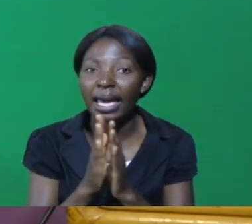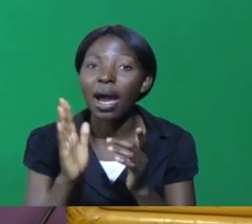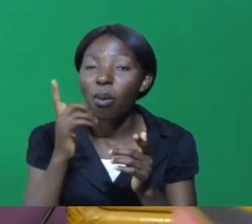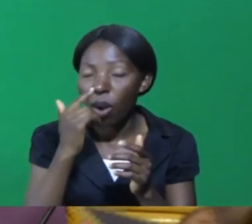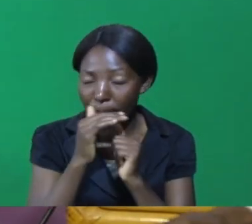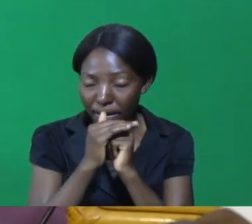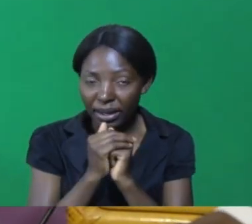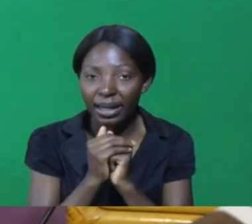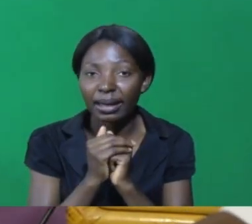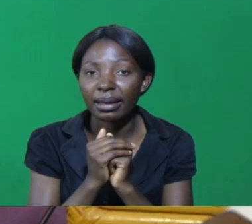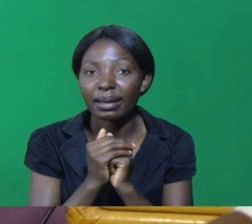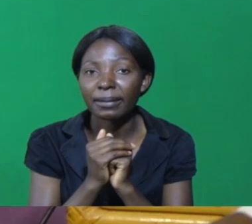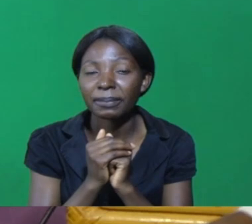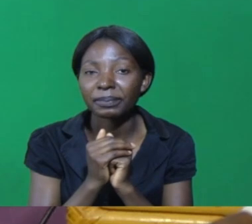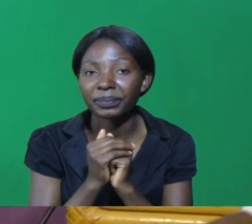ari kunamata